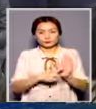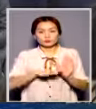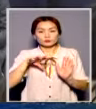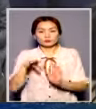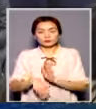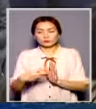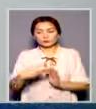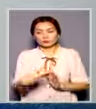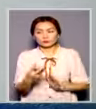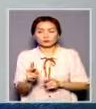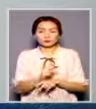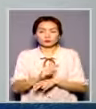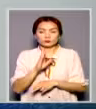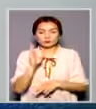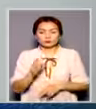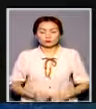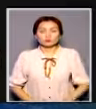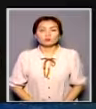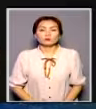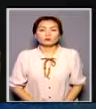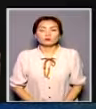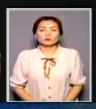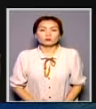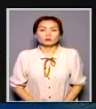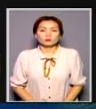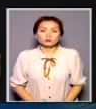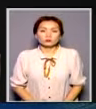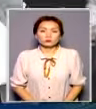бап болса, оның 33-іне өзгерістер енеді. Равиль Ашығали, жаңалық қызметі.